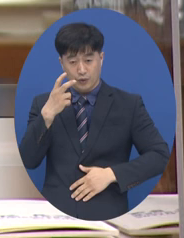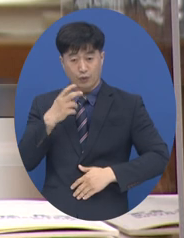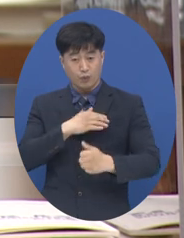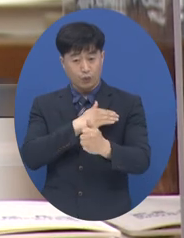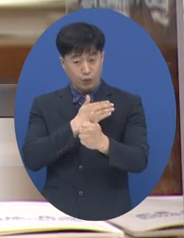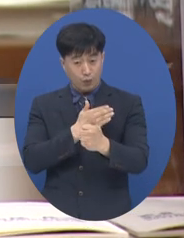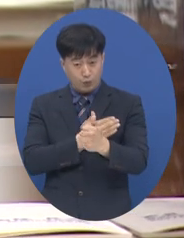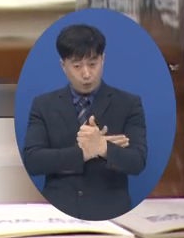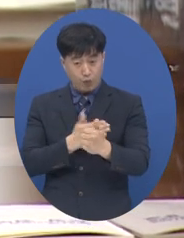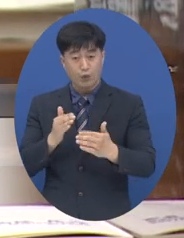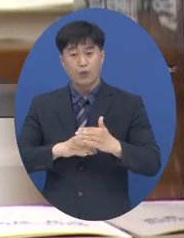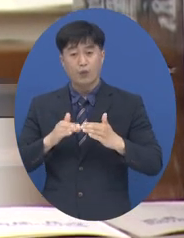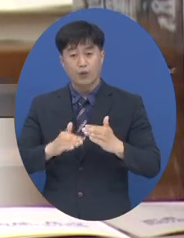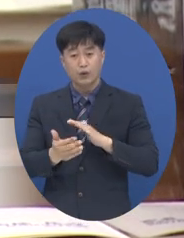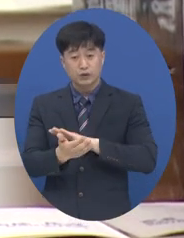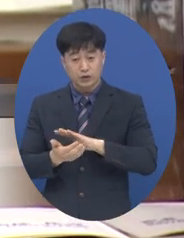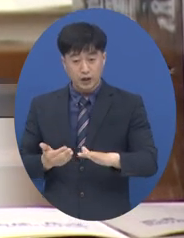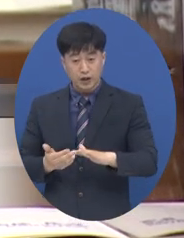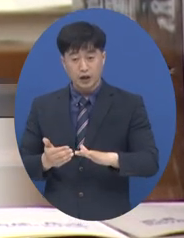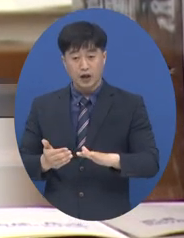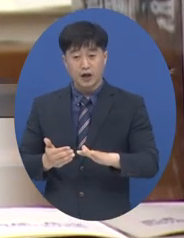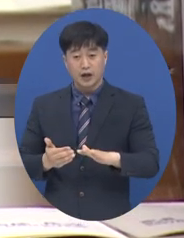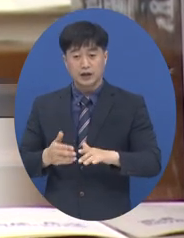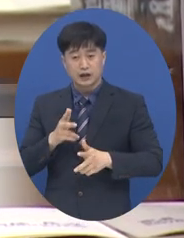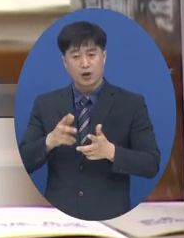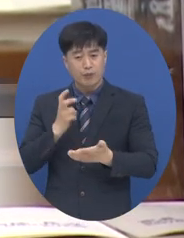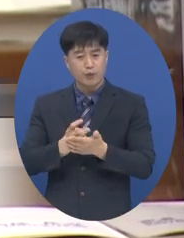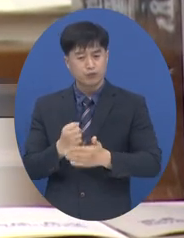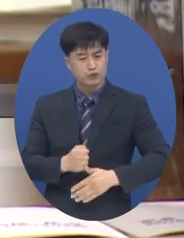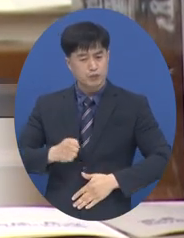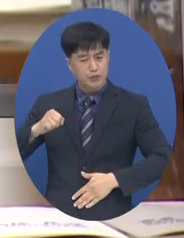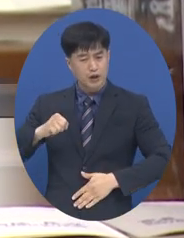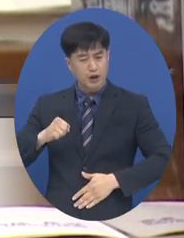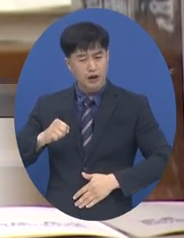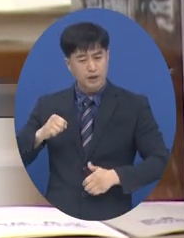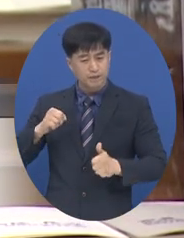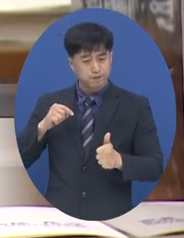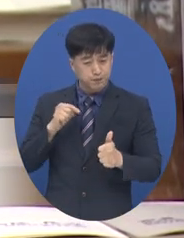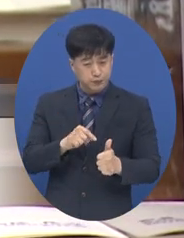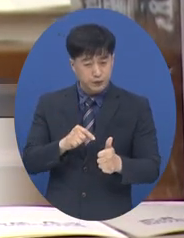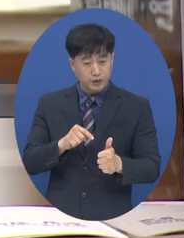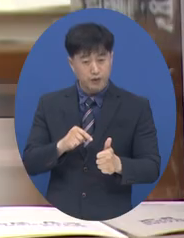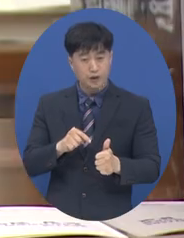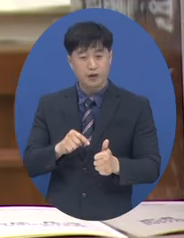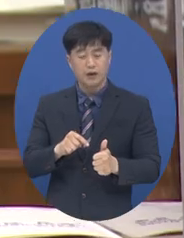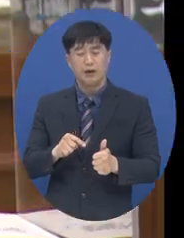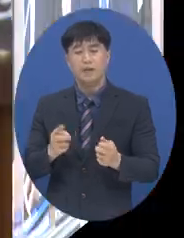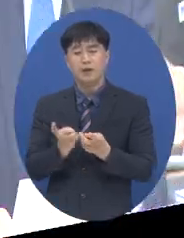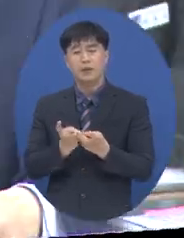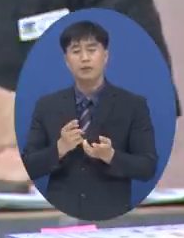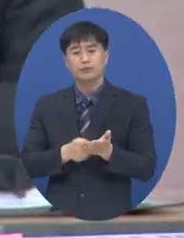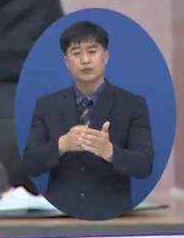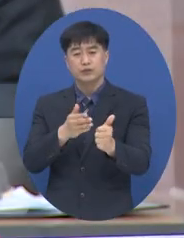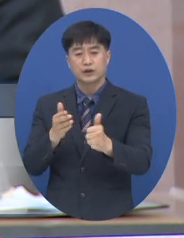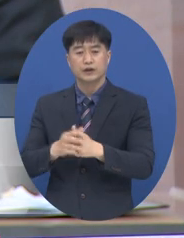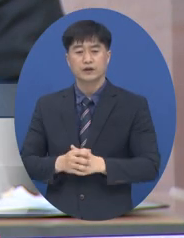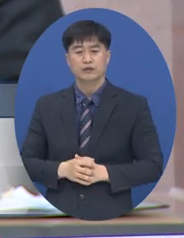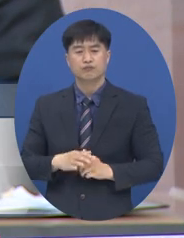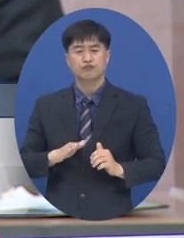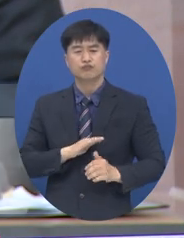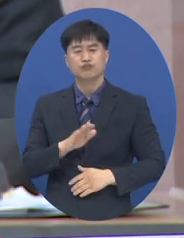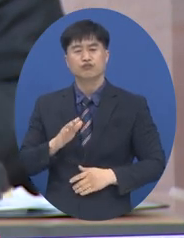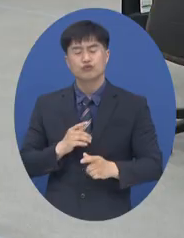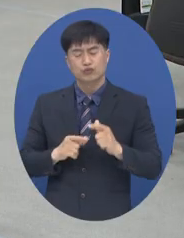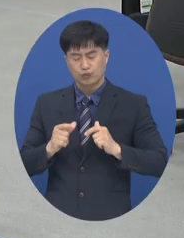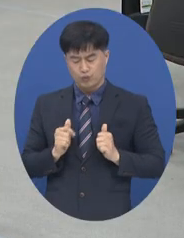자치단체 산안 법위반 어떻게 잡을 찌 어 대책을 먼저 내 놓으셔야 될 것 같습니다 제가 점검 노를